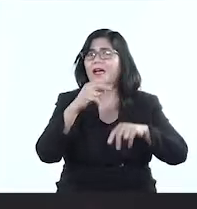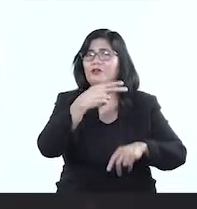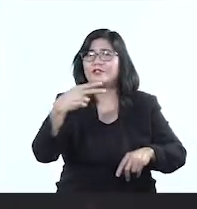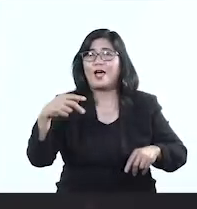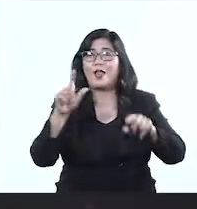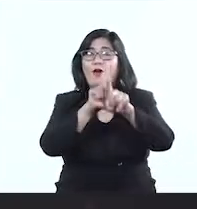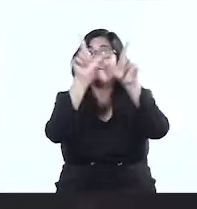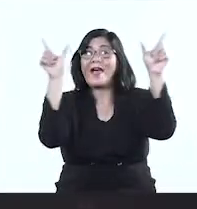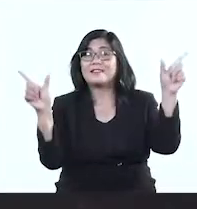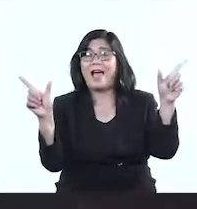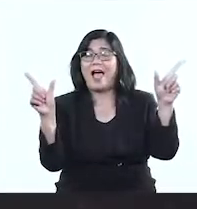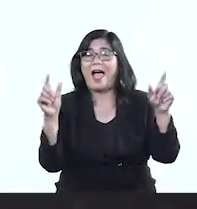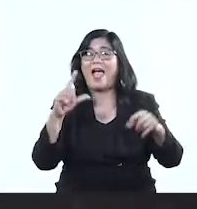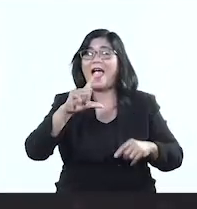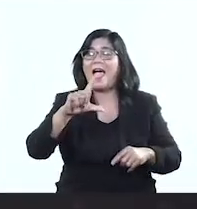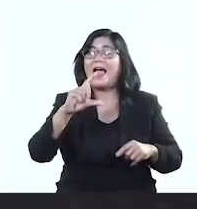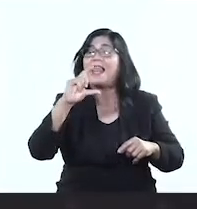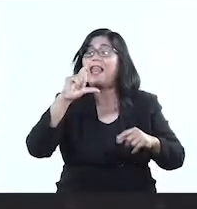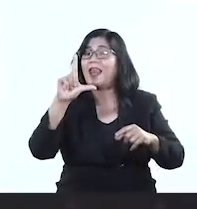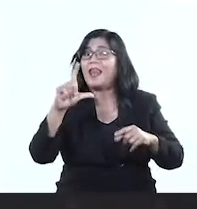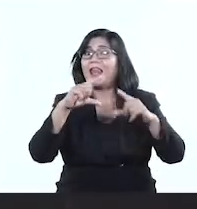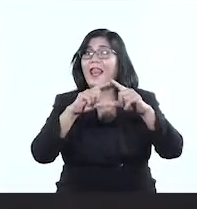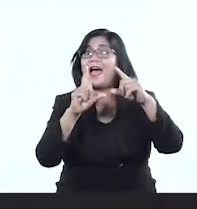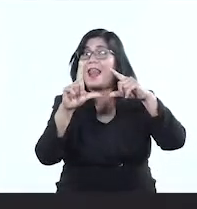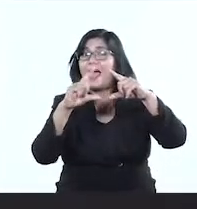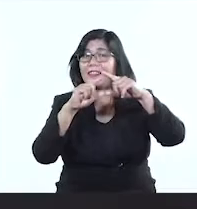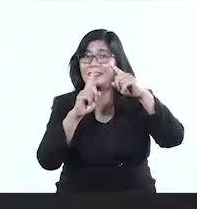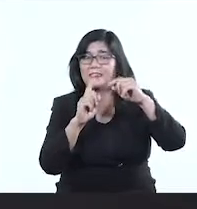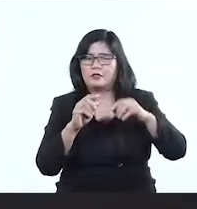Hai lalat di seberang lautan nampak